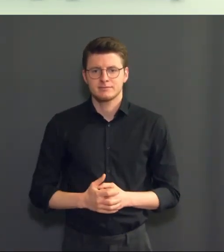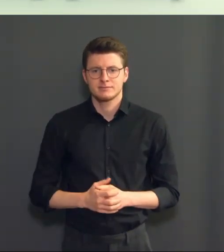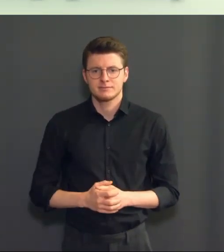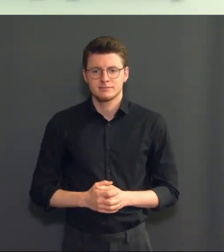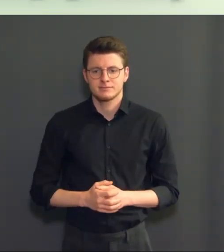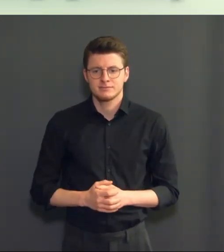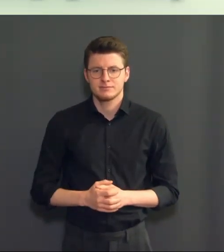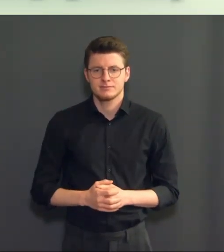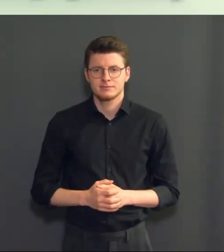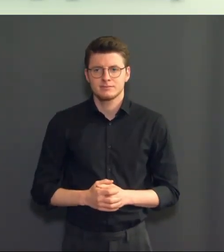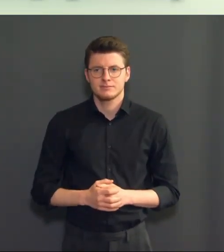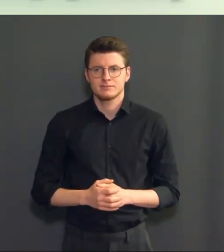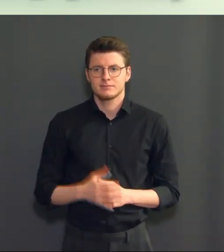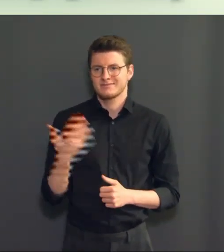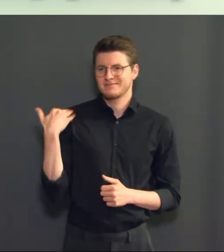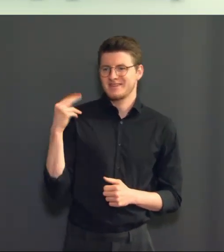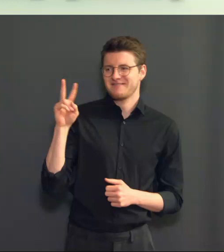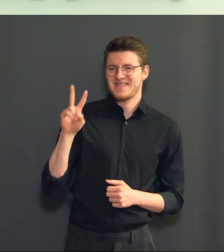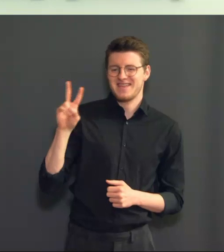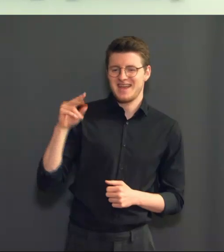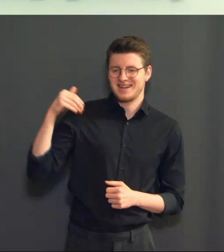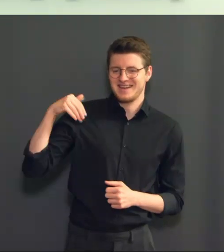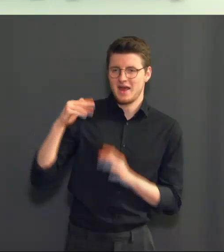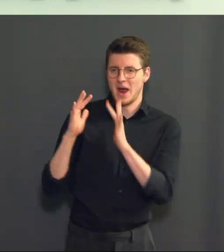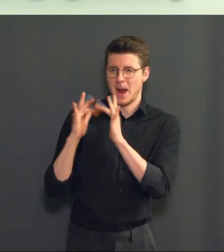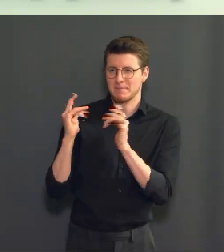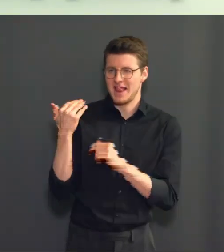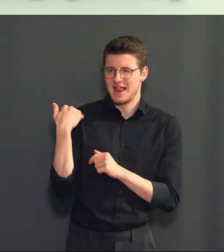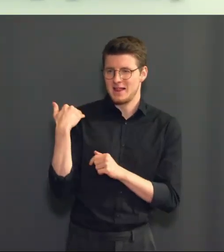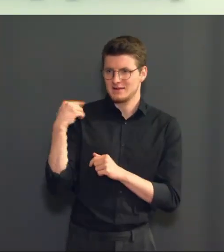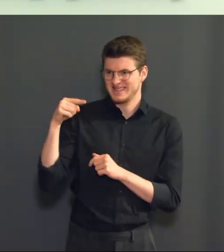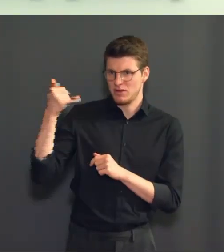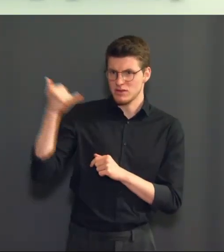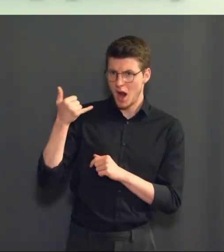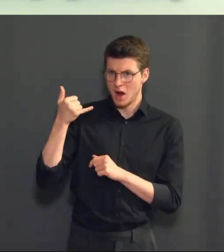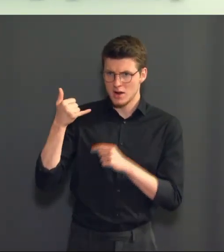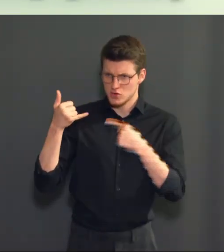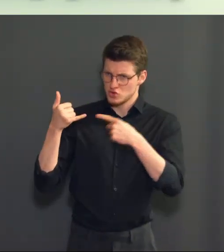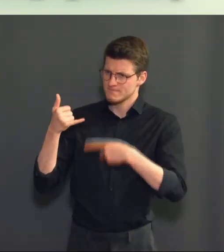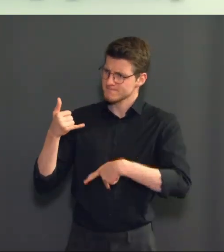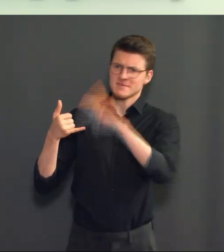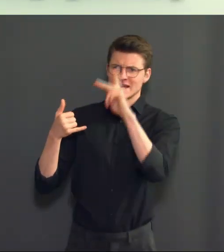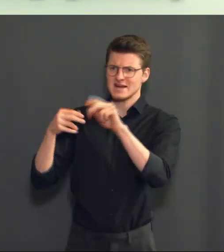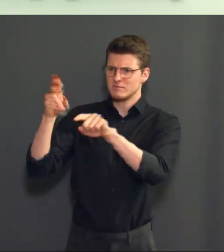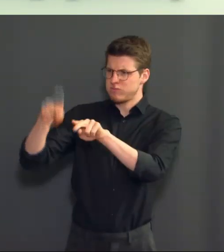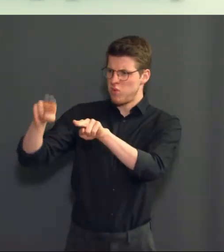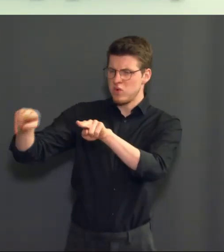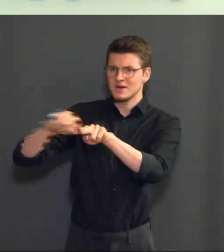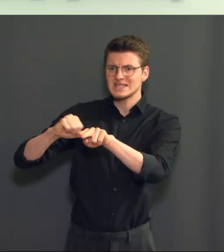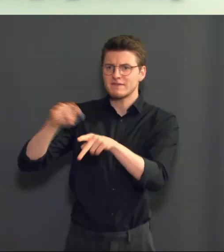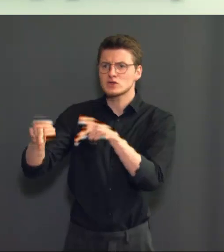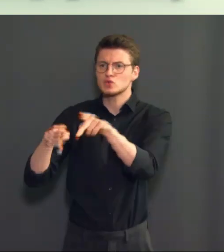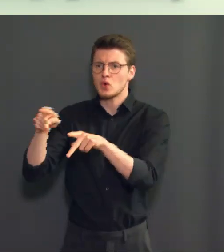Op vrijdag 9 april werd voorlopig de hoogste bezetting op intensieve zorgen van deze derde golf